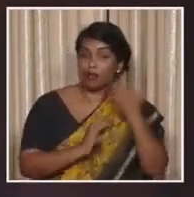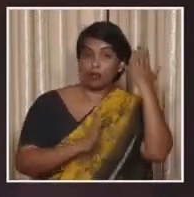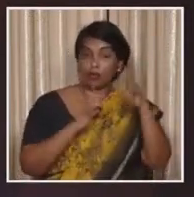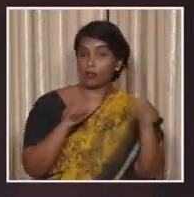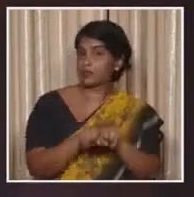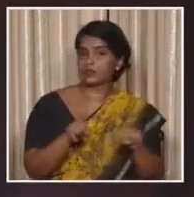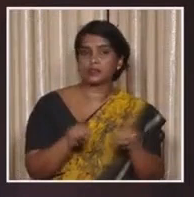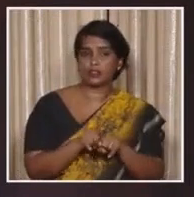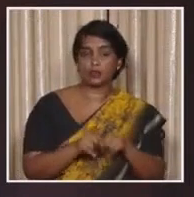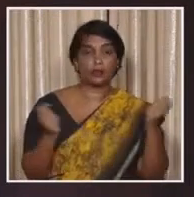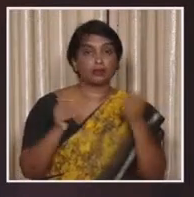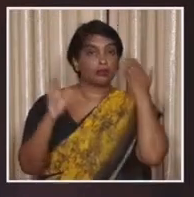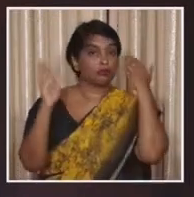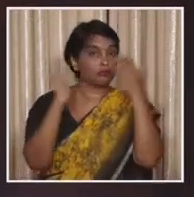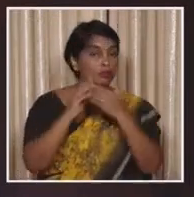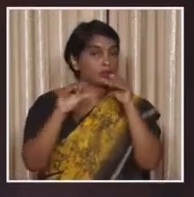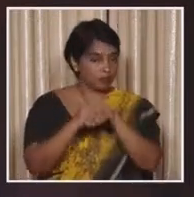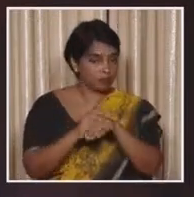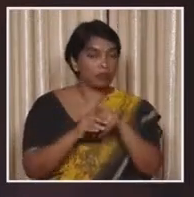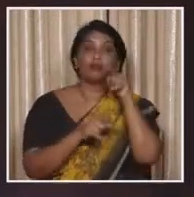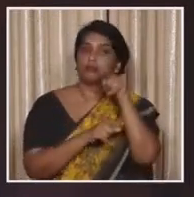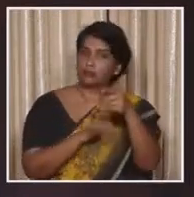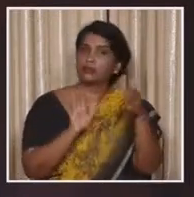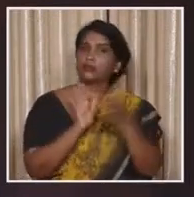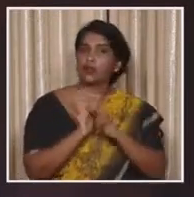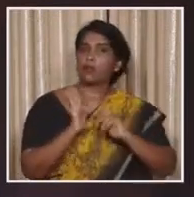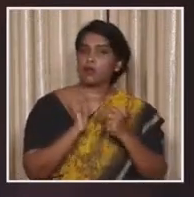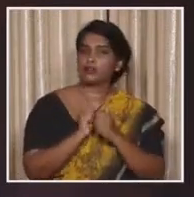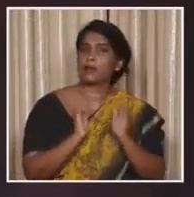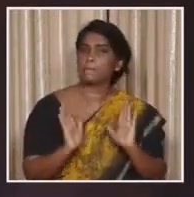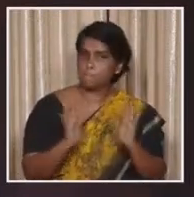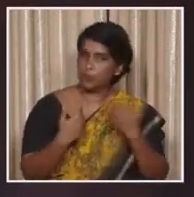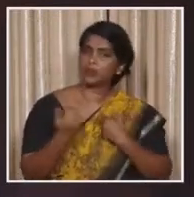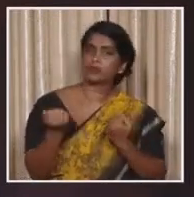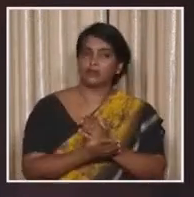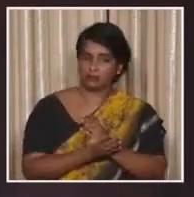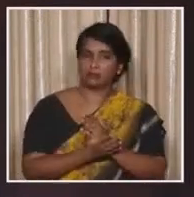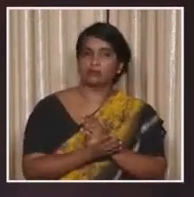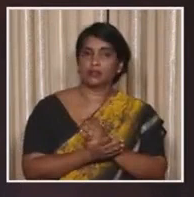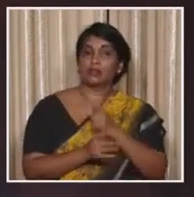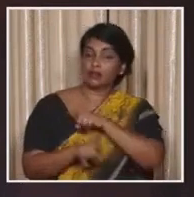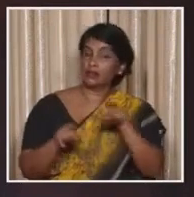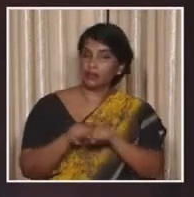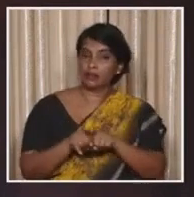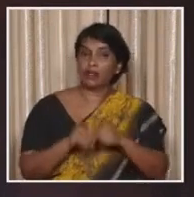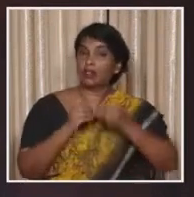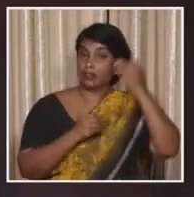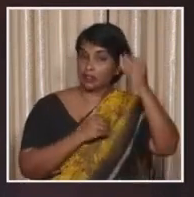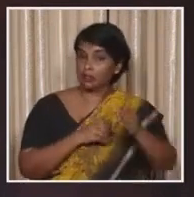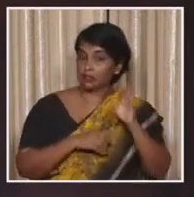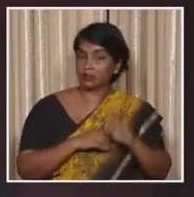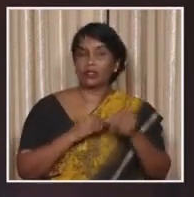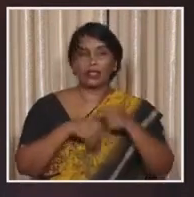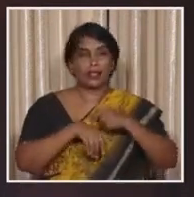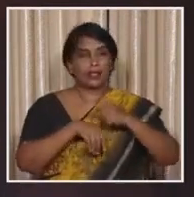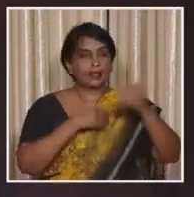ලෝකයට ගැලපෙන වෙළඳ පොලක් විවෘත කරන්න ඔබතුමන්ලා ව්‍යාපෘති ආරම්භ කරන්න අපි සහයෝගය දෙන්නම්. ඒ වෙනුවට දීර්ඝ කාලීන